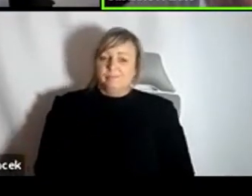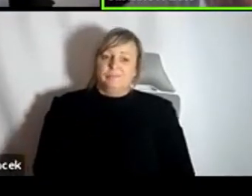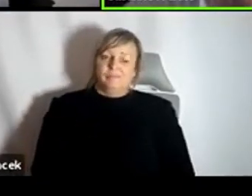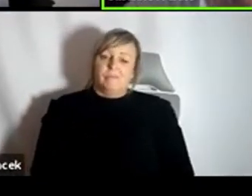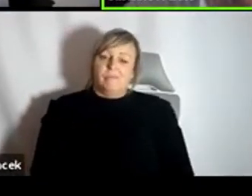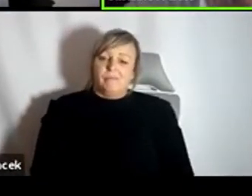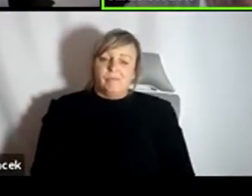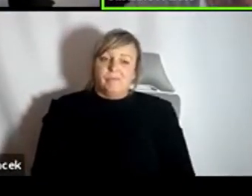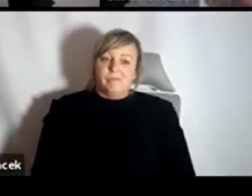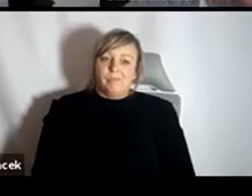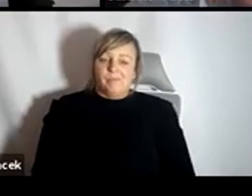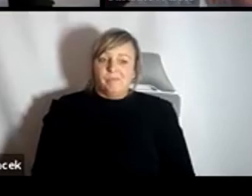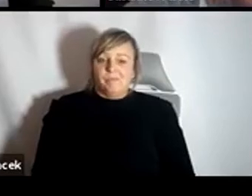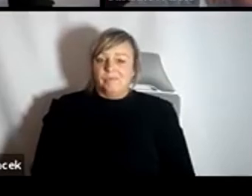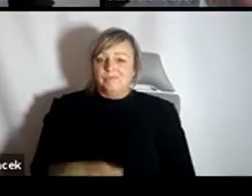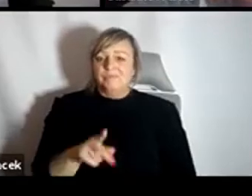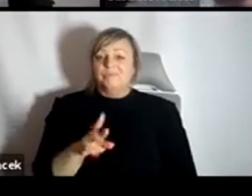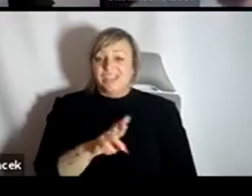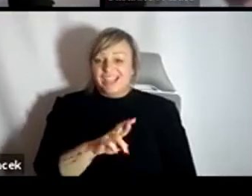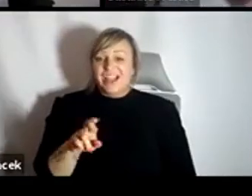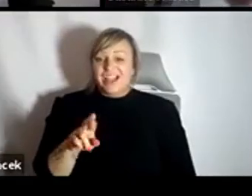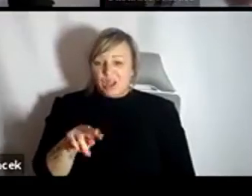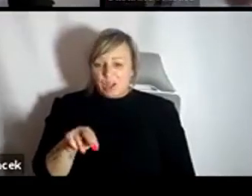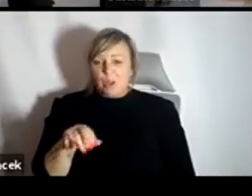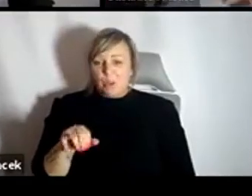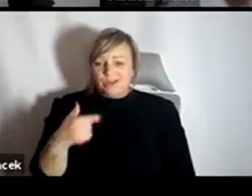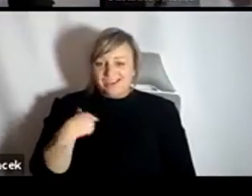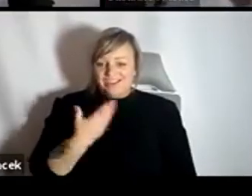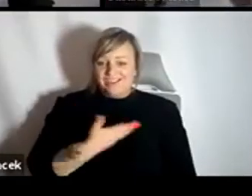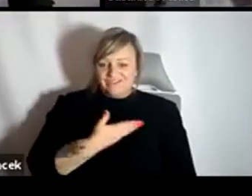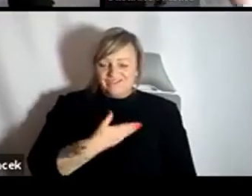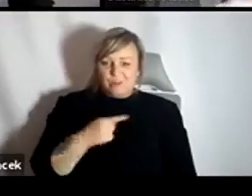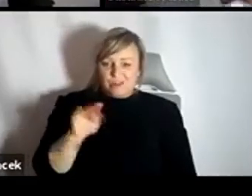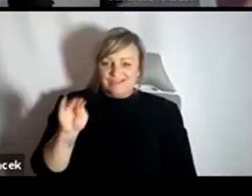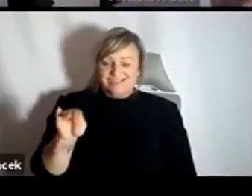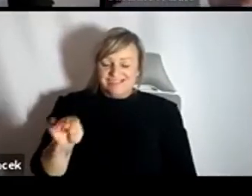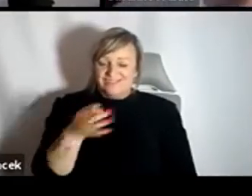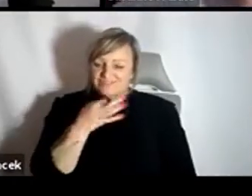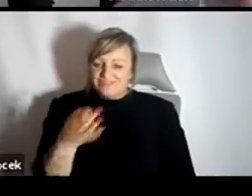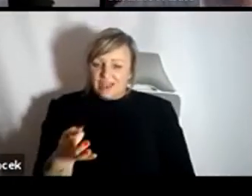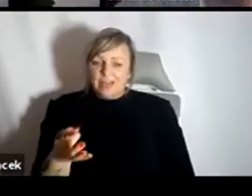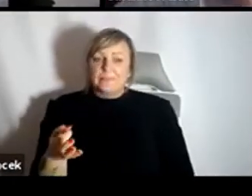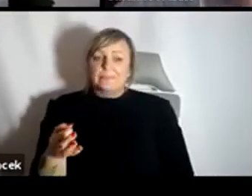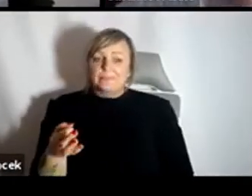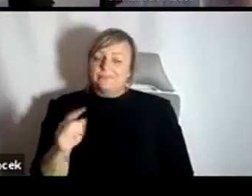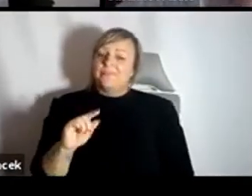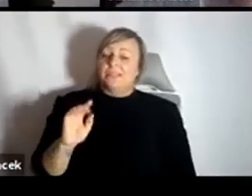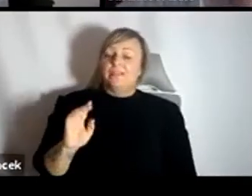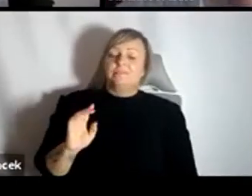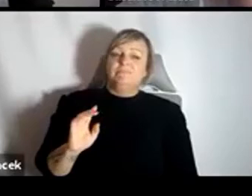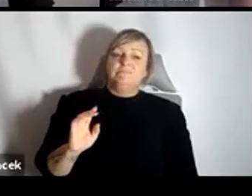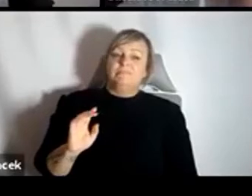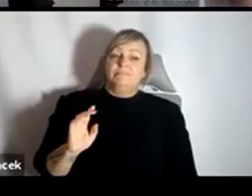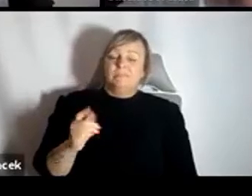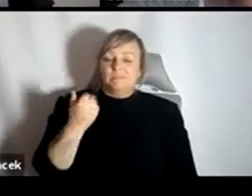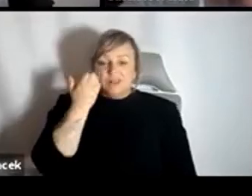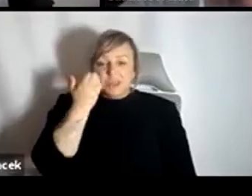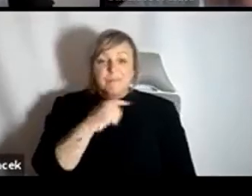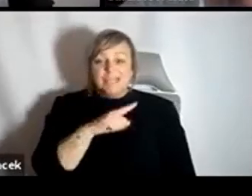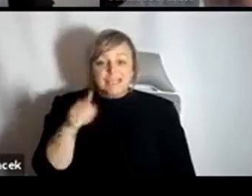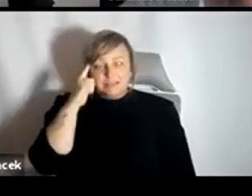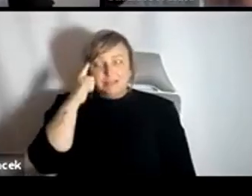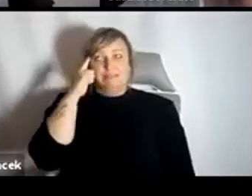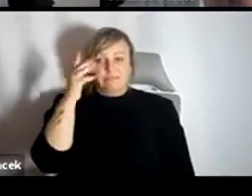Ja. Ronny, dich wollte ich auch gerade noch mal ums Wort bitten, und zwar verbunden mit einer Frage, ohne dass du den Gedanken bitte vergisst, den du